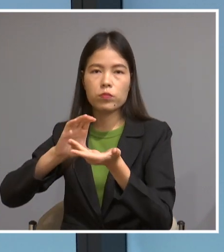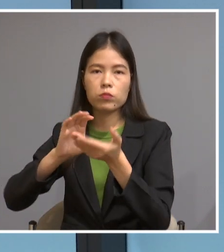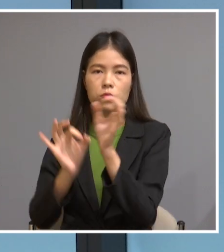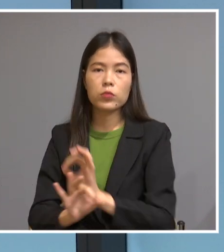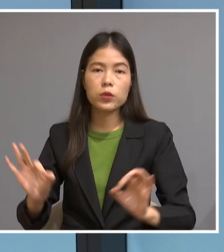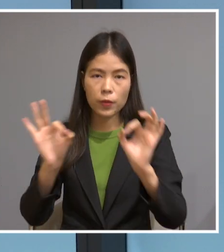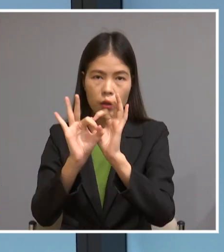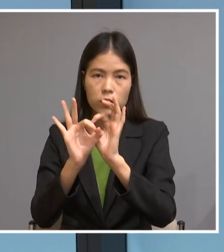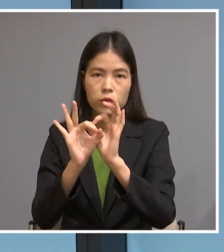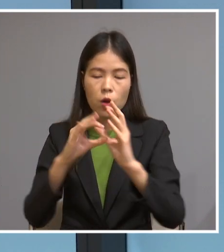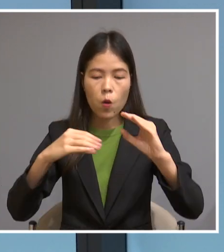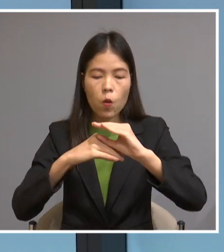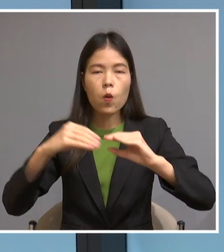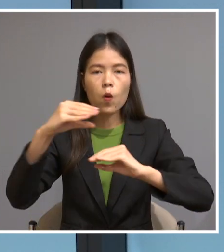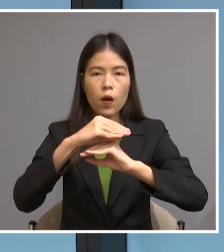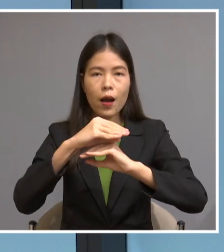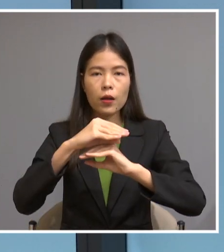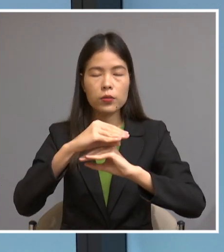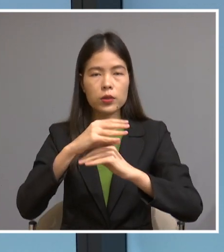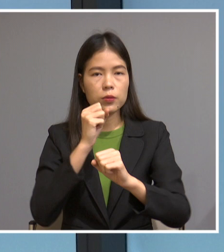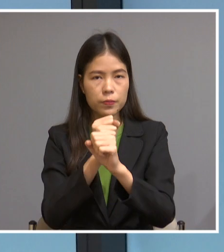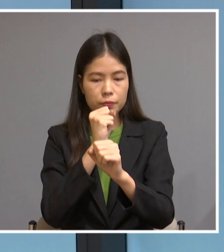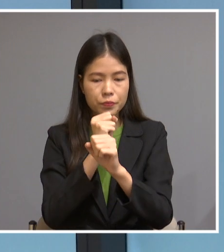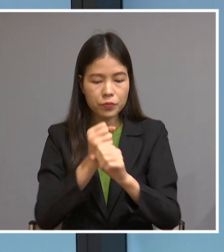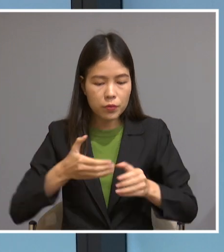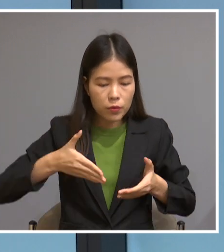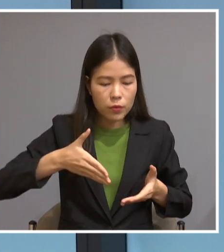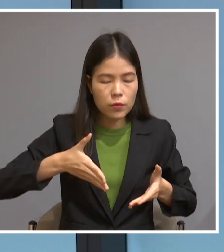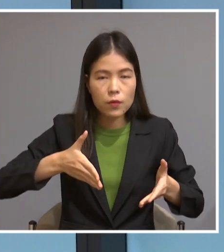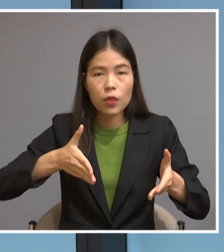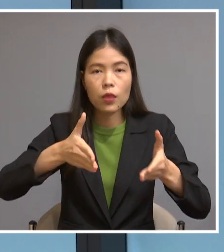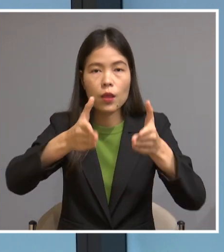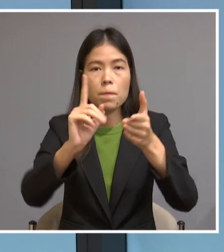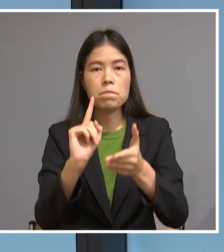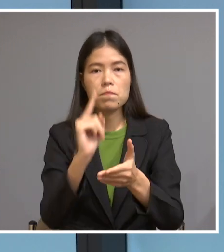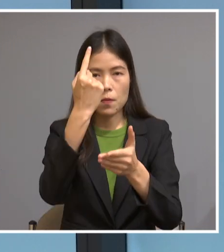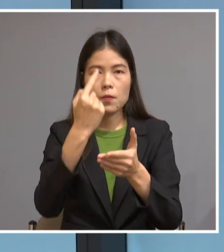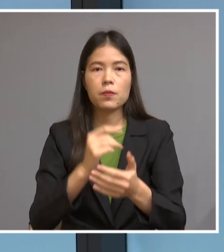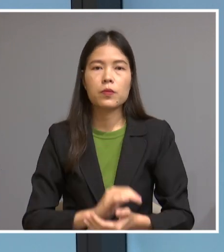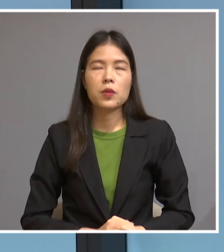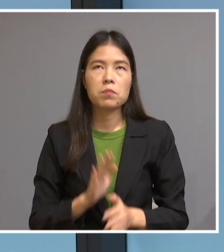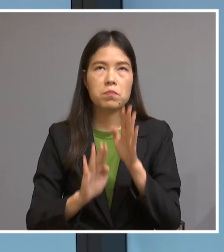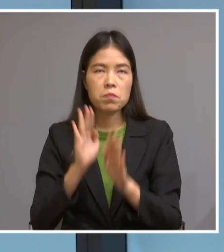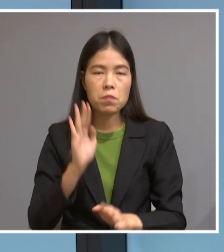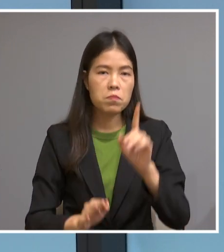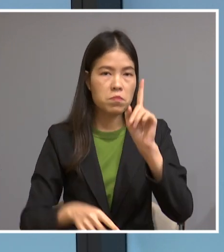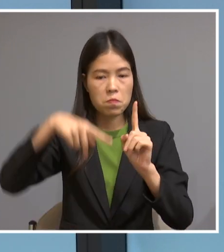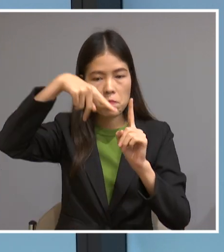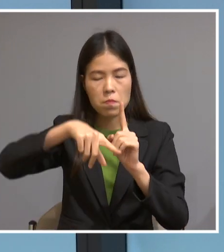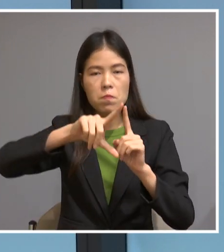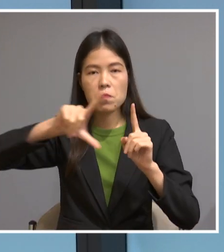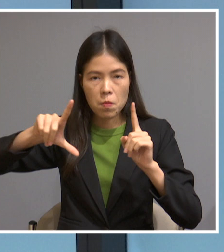ก่อสรางทางแวใหม่มีโงการมูลค่าสูงคา 1000 ล้านซึ่ประมาณ 300,